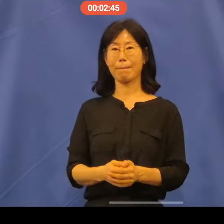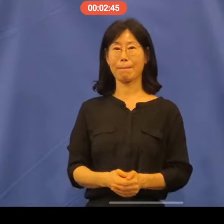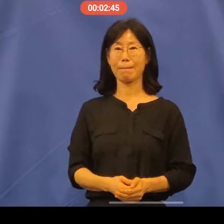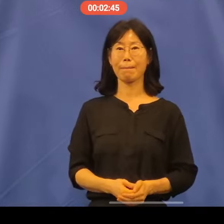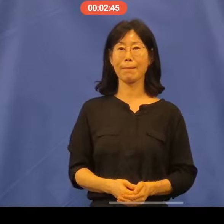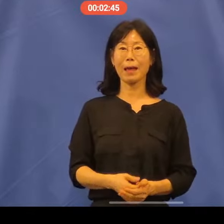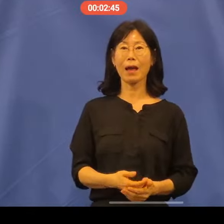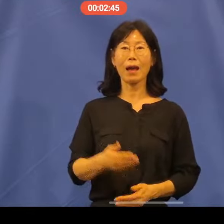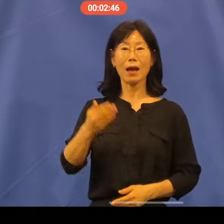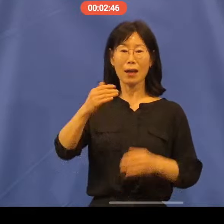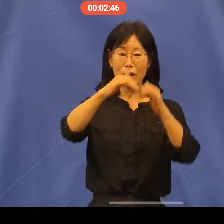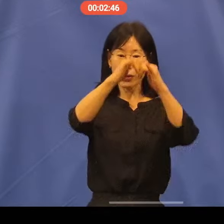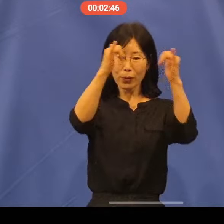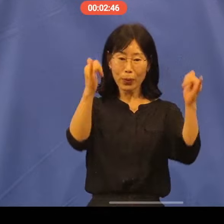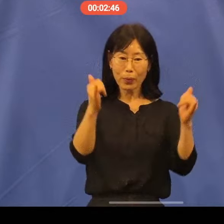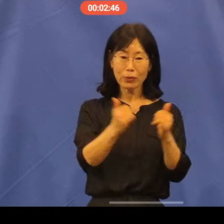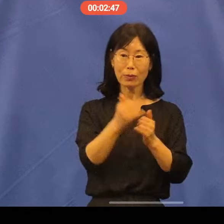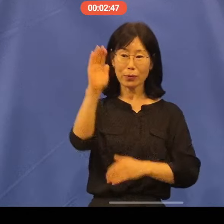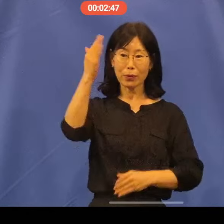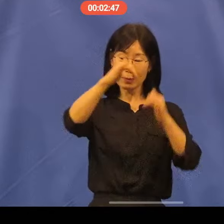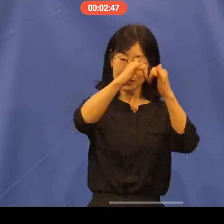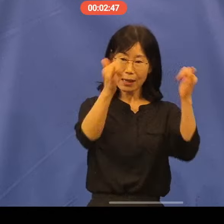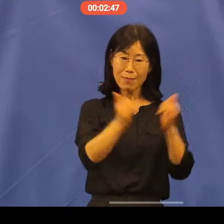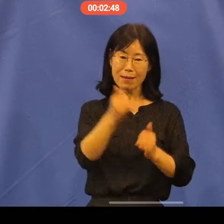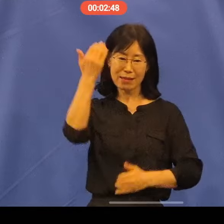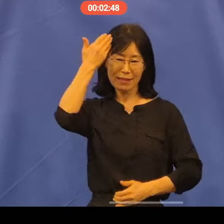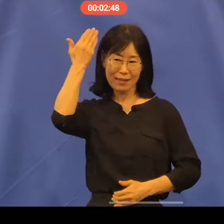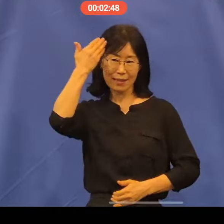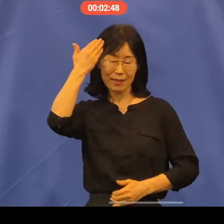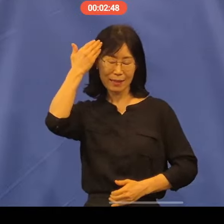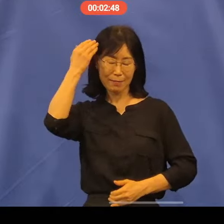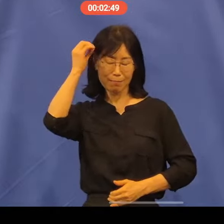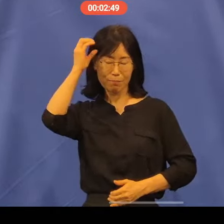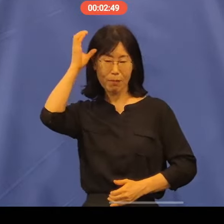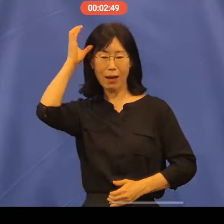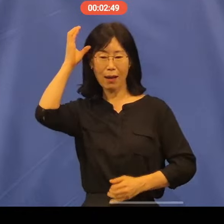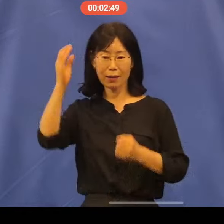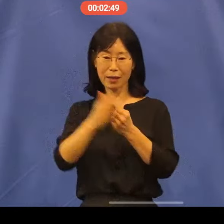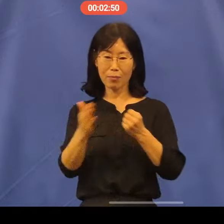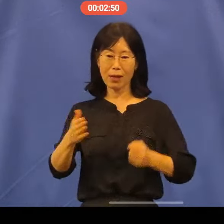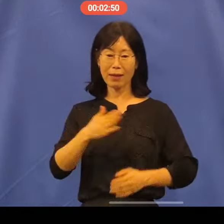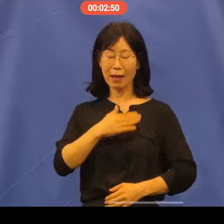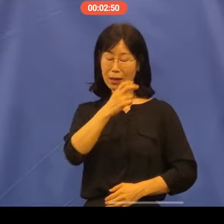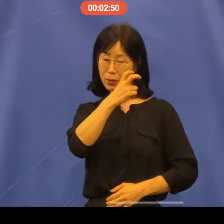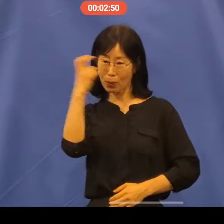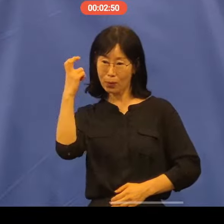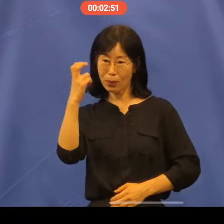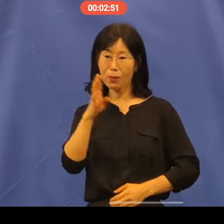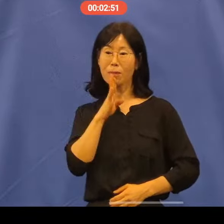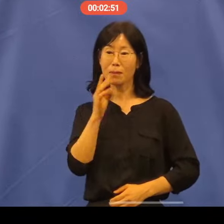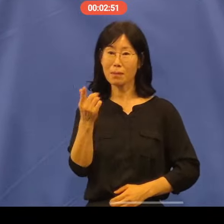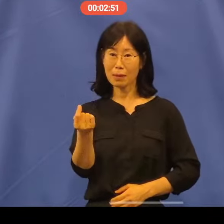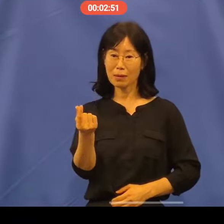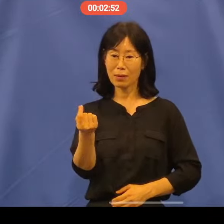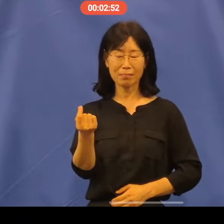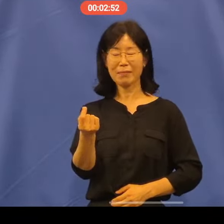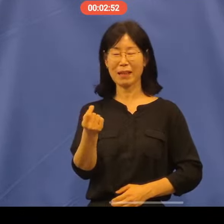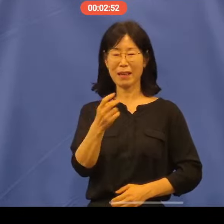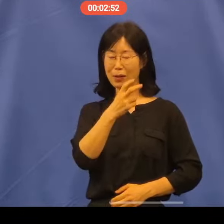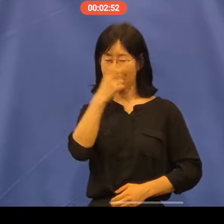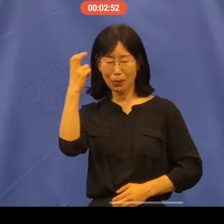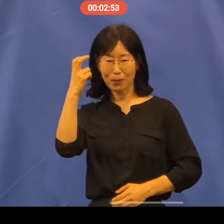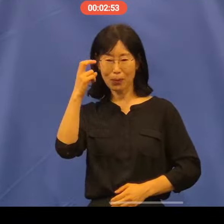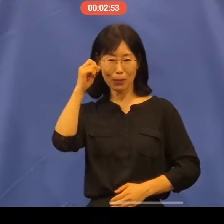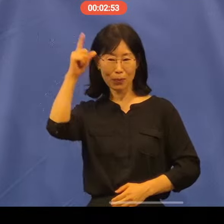지식이 넘치는 시대가 되면 우리가 더 스마트해질까? 여러분, 스마트폰을 가지고 우리가 스마트해진 건 아니잖아요. 편리한 것 있지만 사실